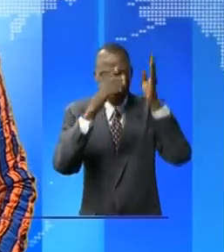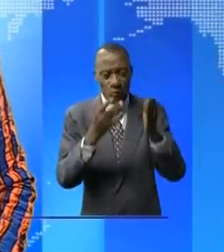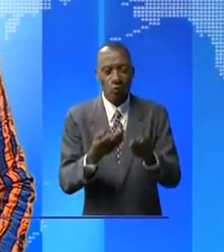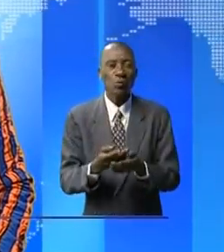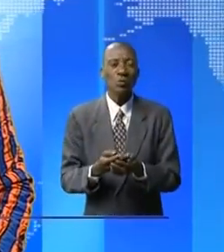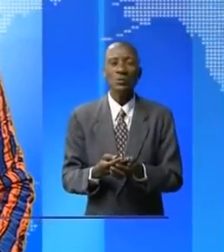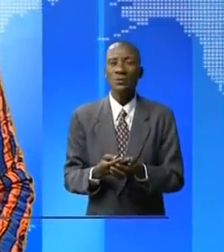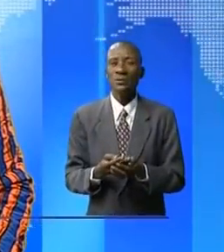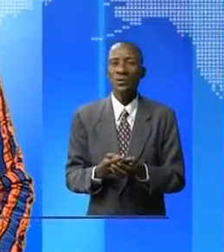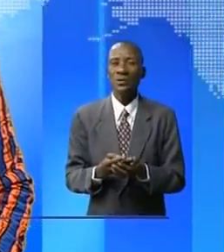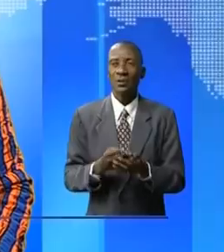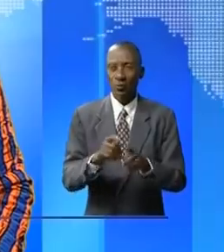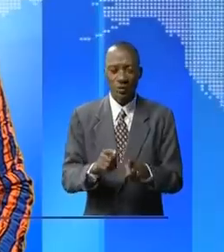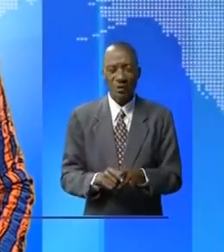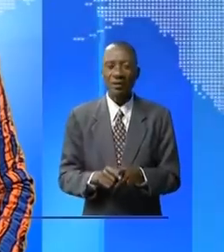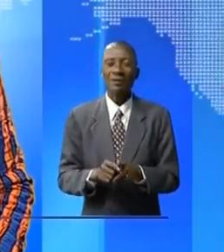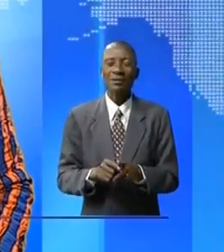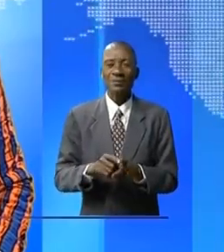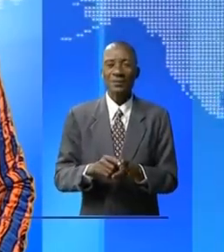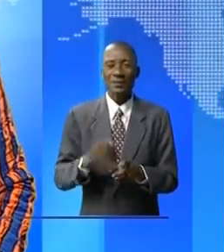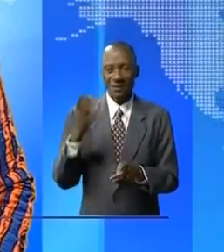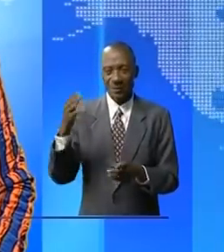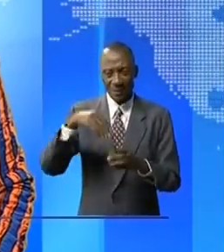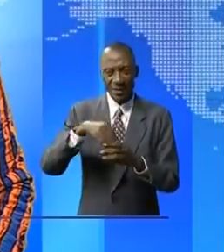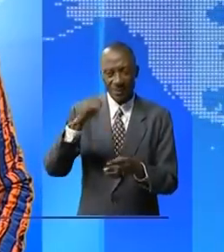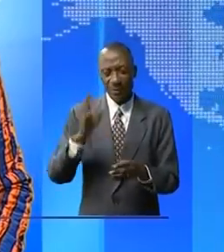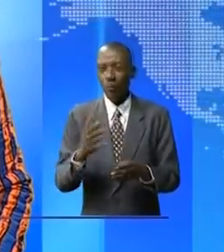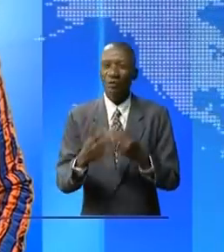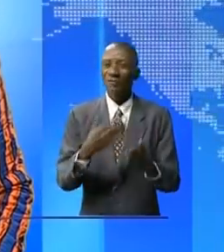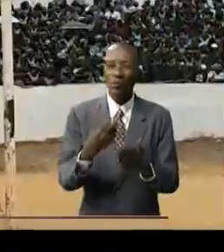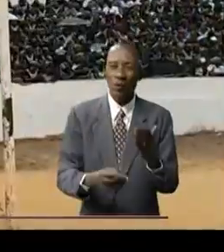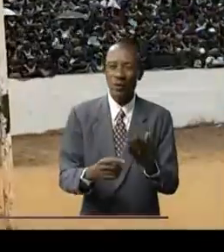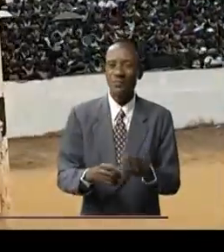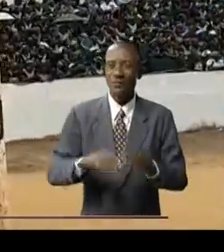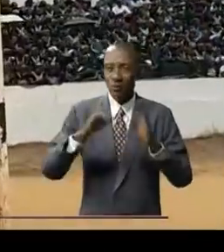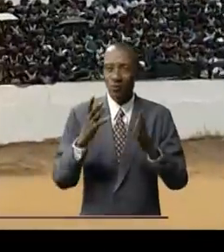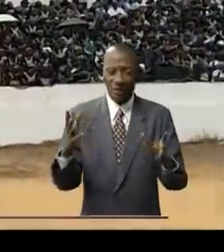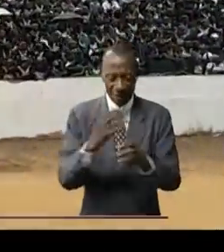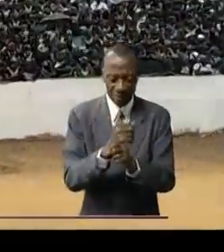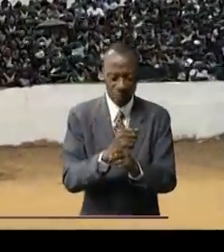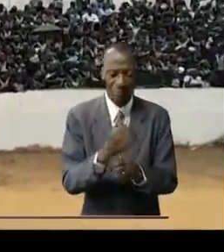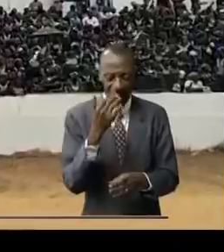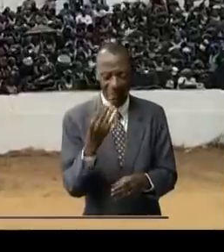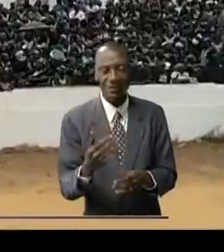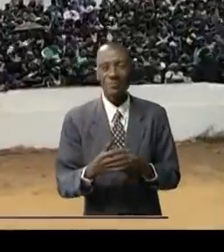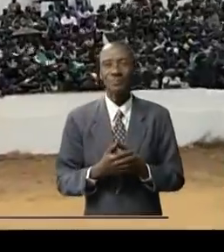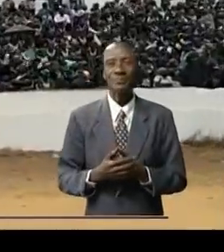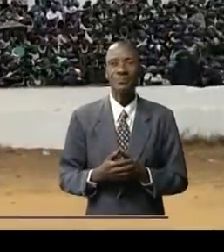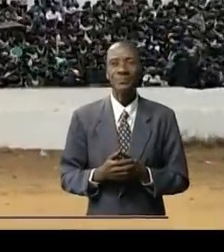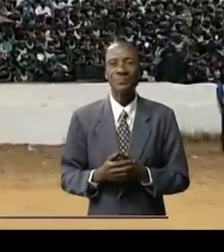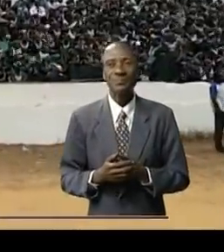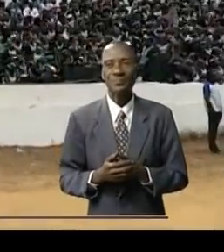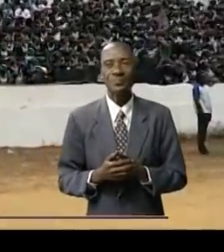les vestiges historiques de la force coloniale pour maîtriser Simon Kimbangu. Reportage. Événement